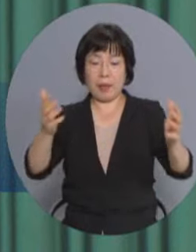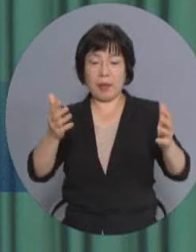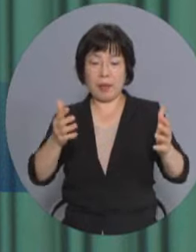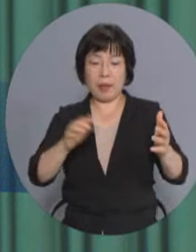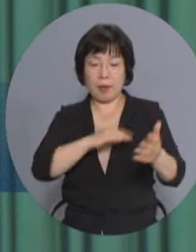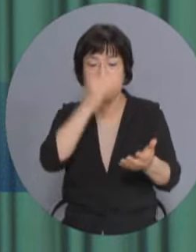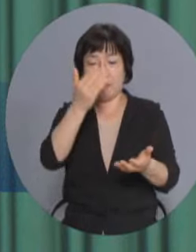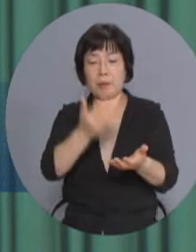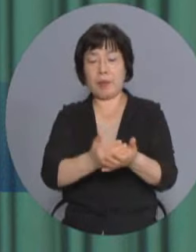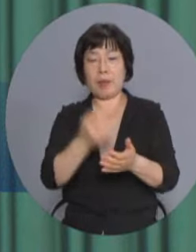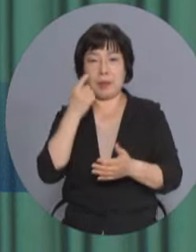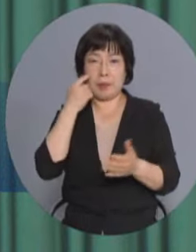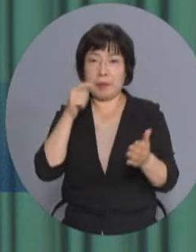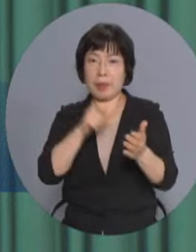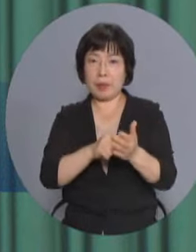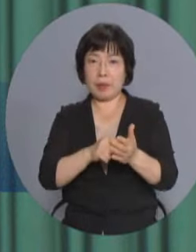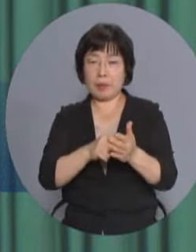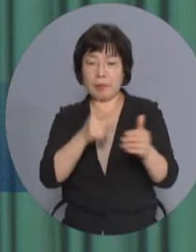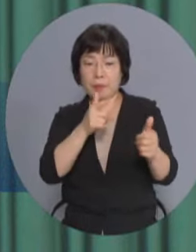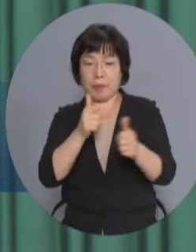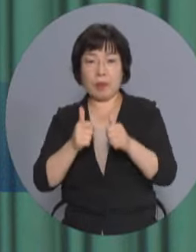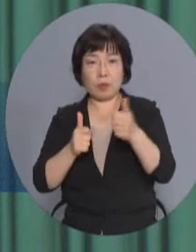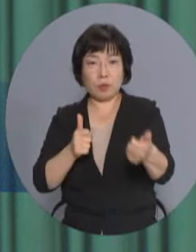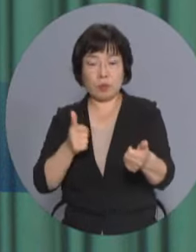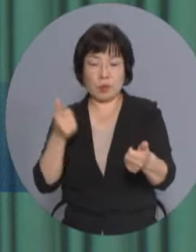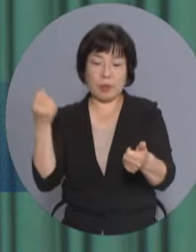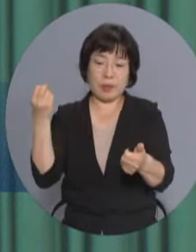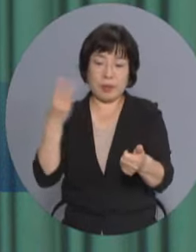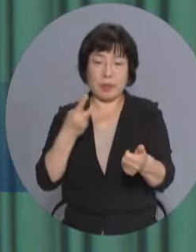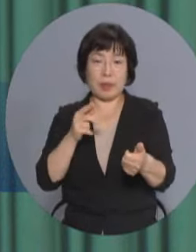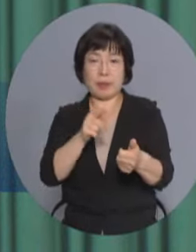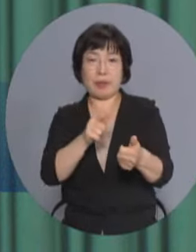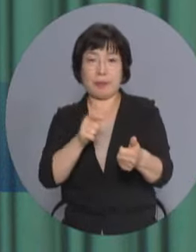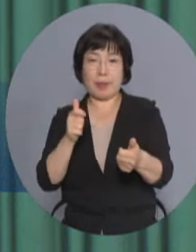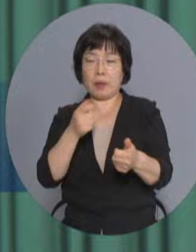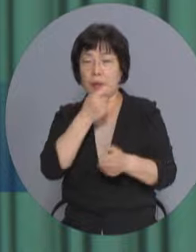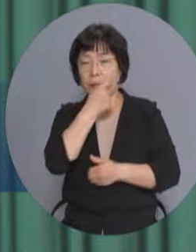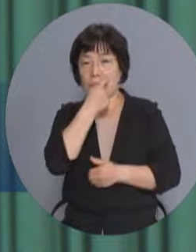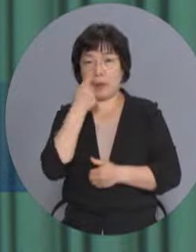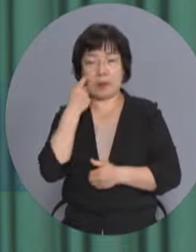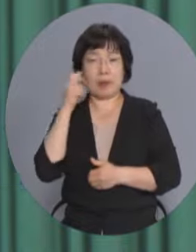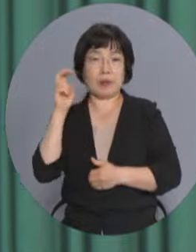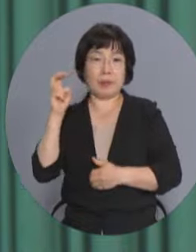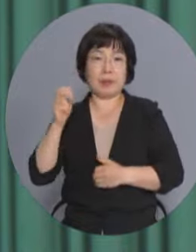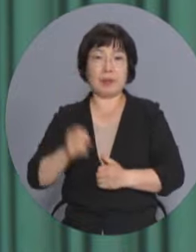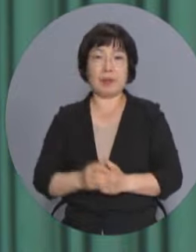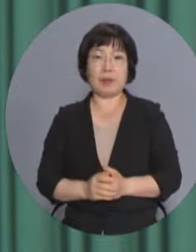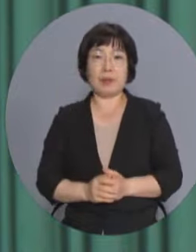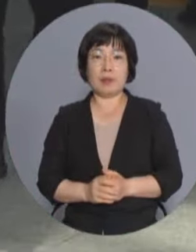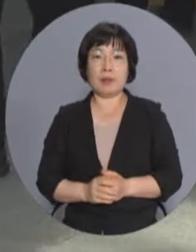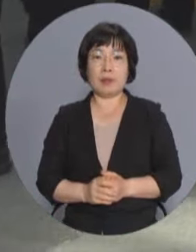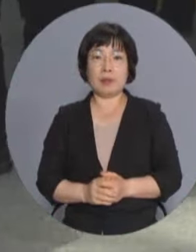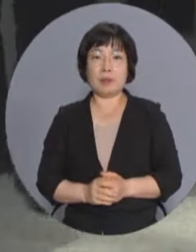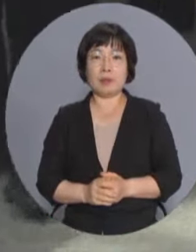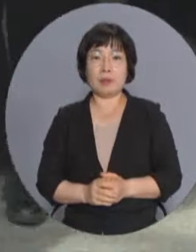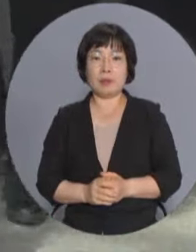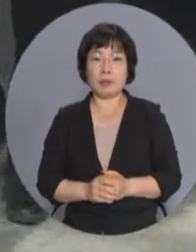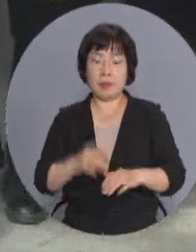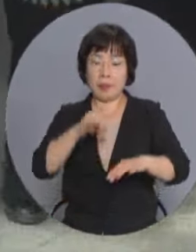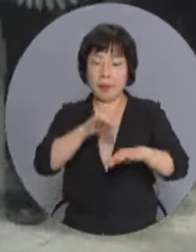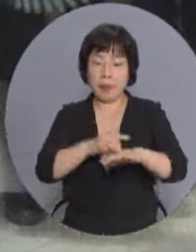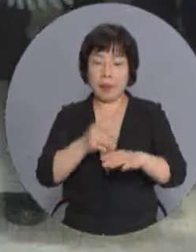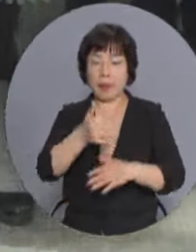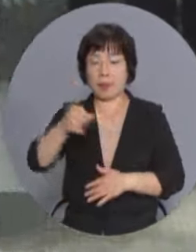확 것으로 봐가지고 살까지 했었던 것으로 확인이 되었습니다 유는